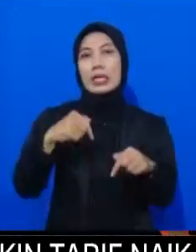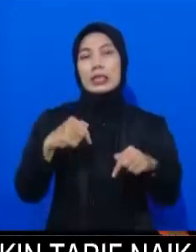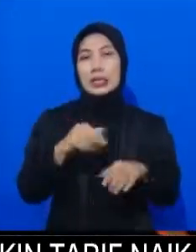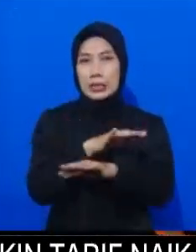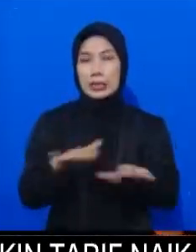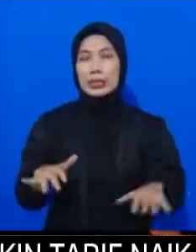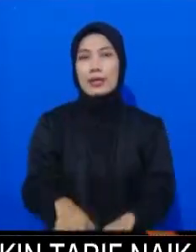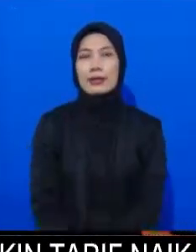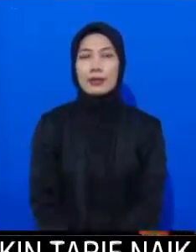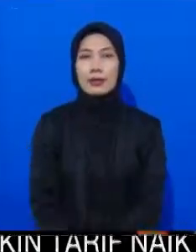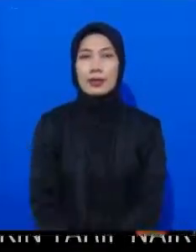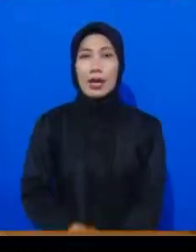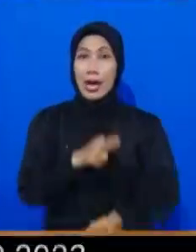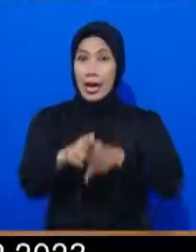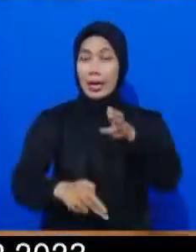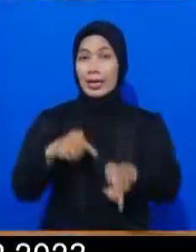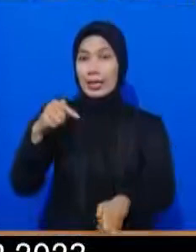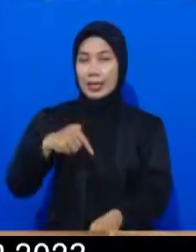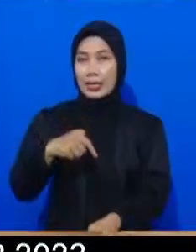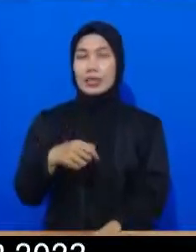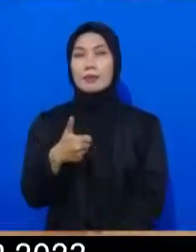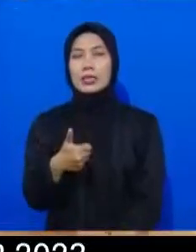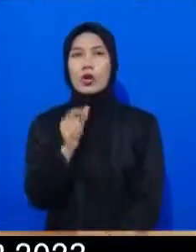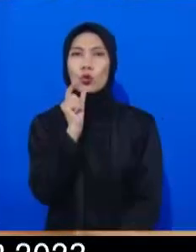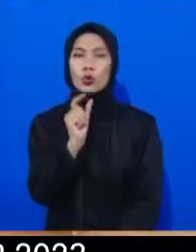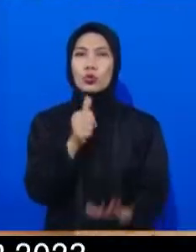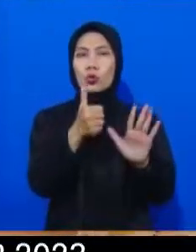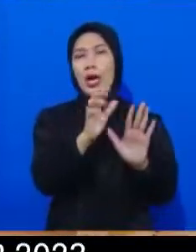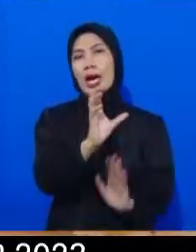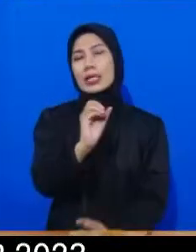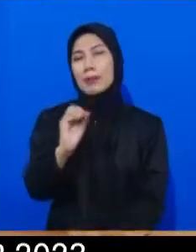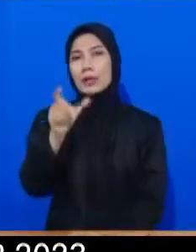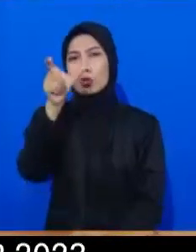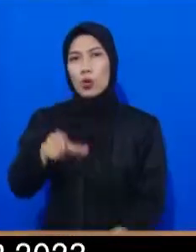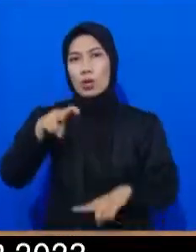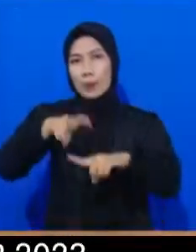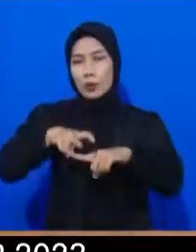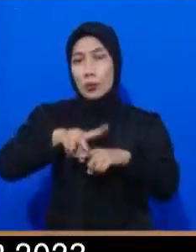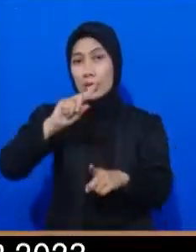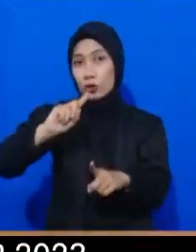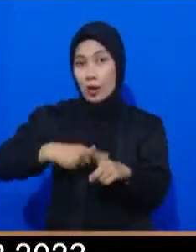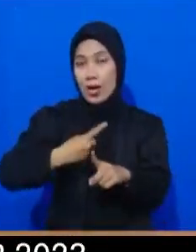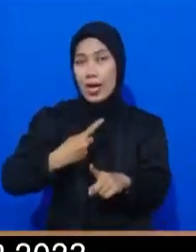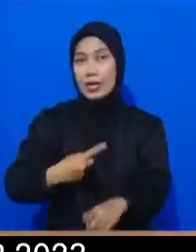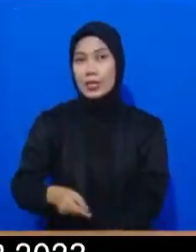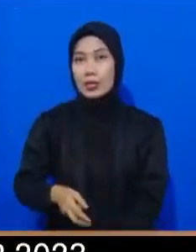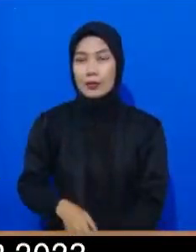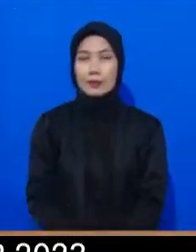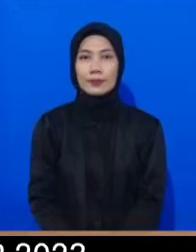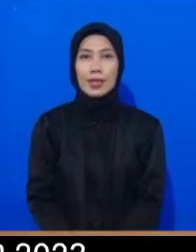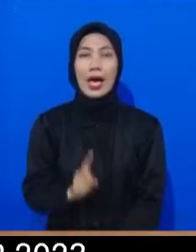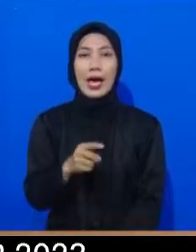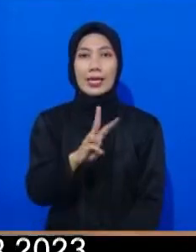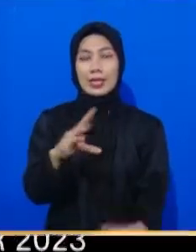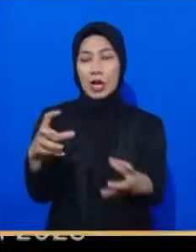Nantinya kereta cepat Jakarta-Bandung bisa membawa 601 penumpang dalam satu perjalanan. Adapun penumpang tersebut dibagi menjadi